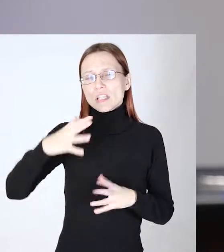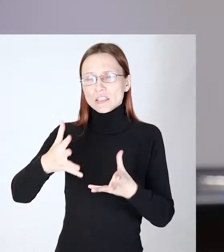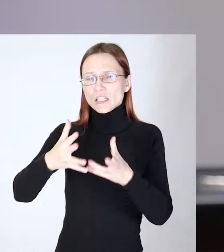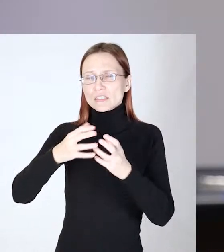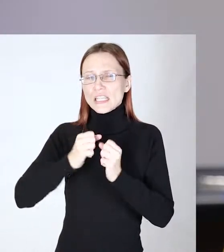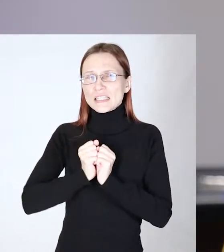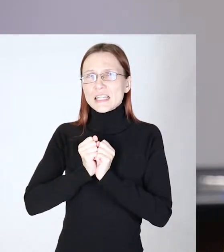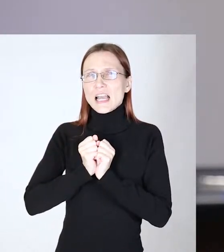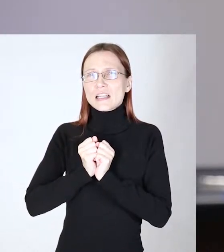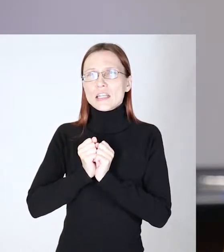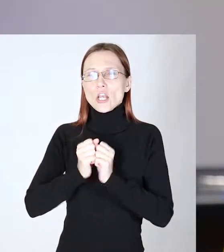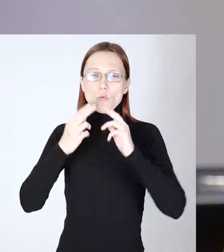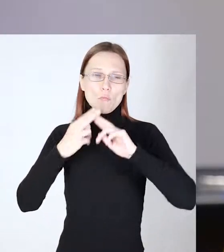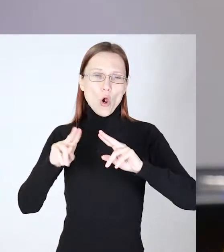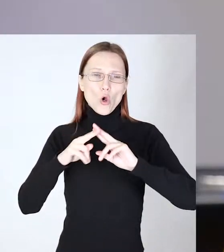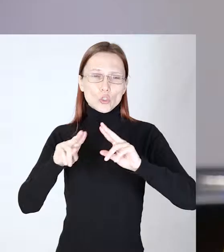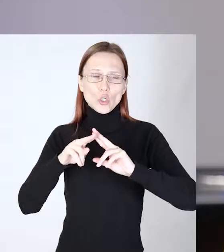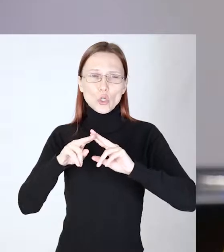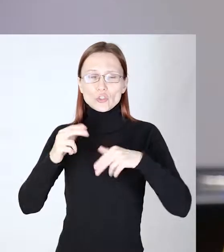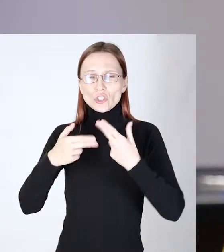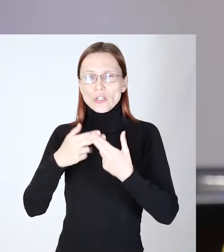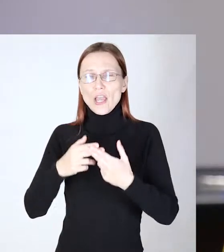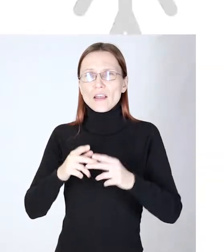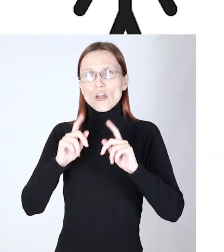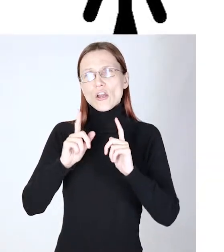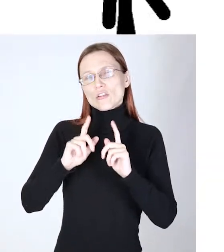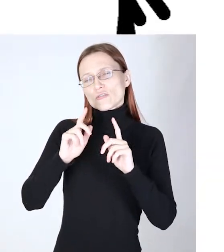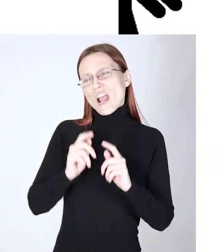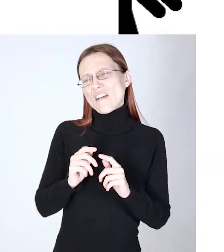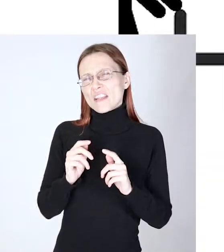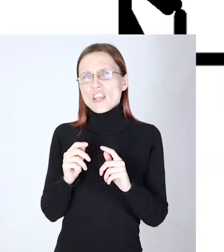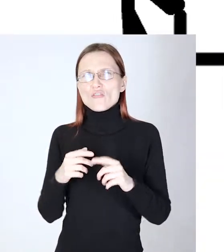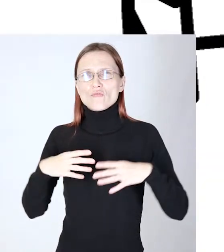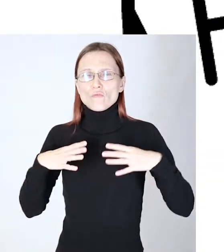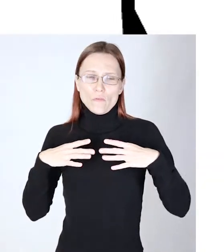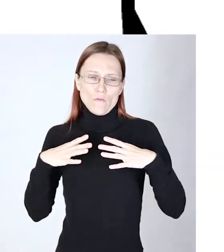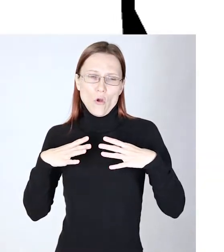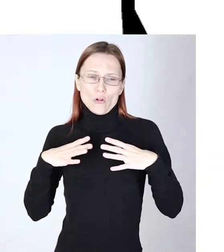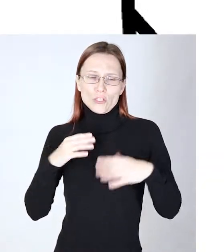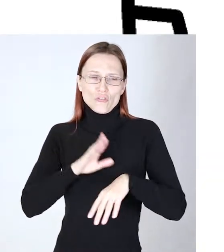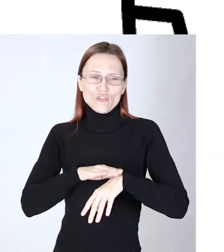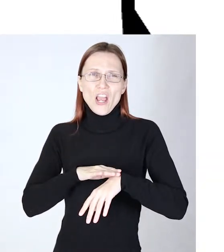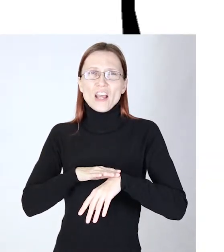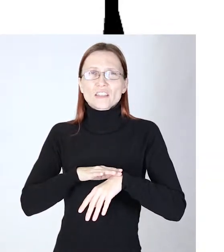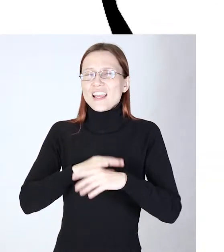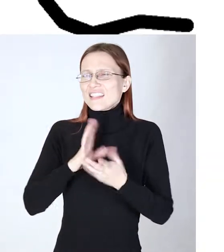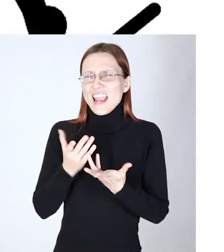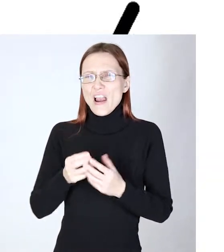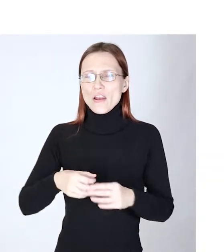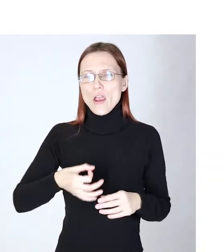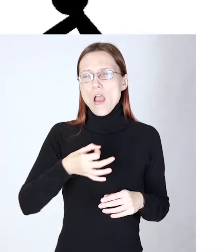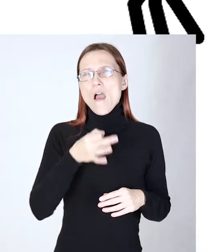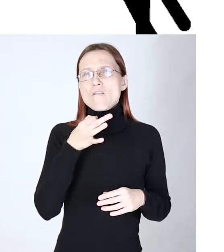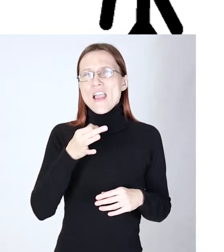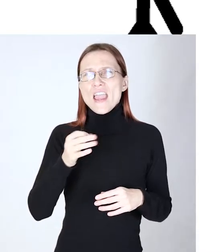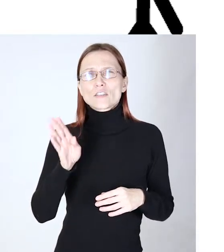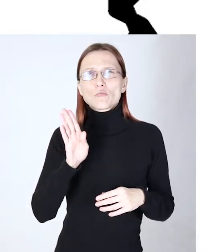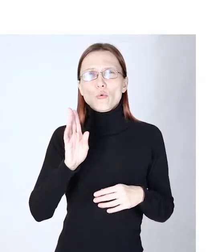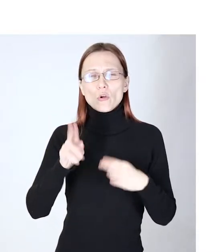času na počítači, aby to neboli vždy iba hry, vždy iba sedenie za Facebookom a internetom, ale možno im